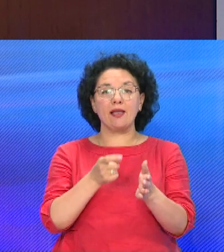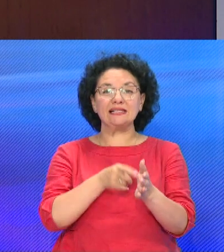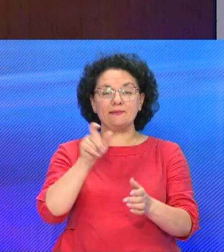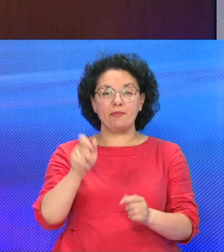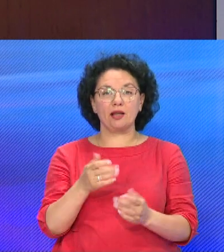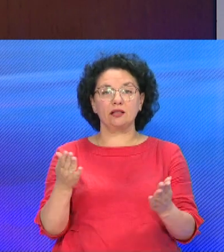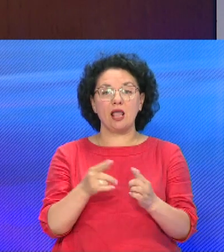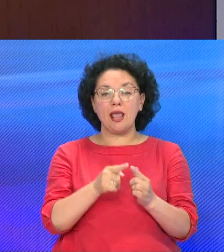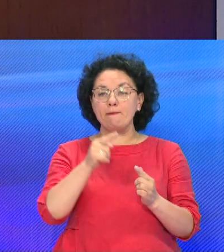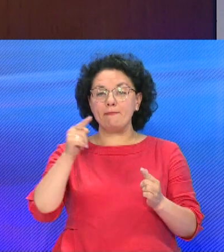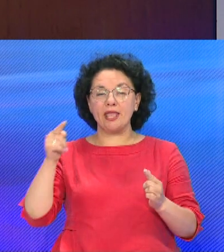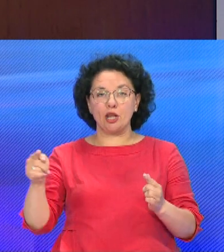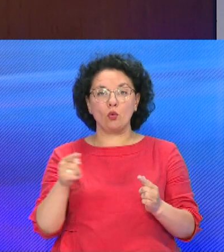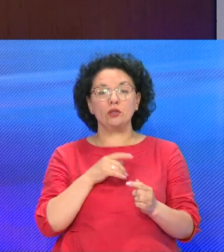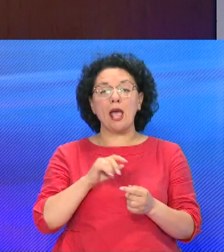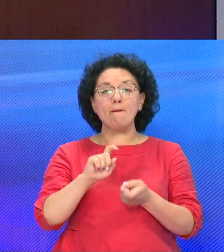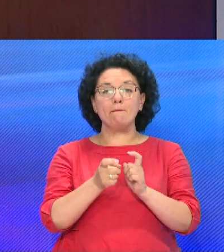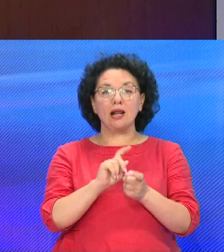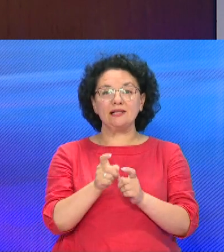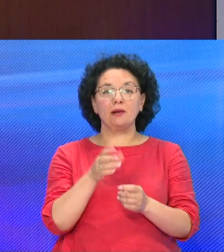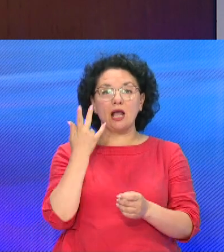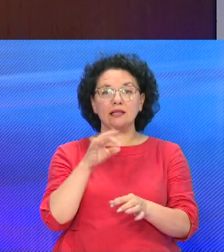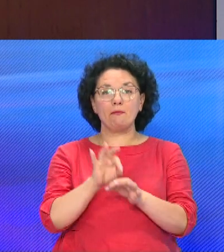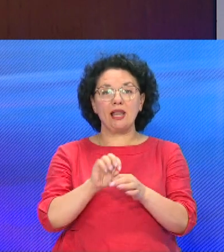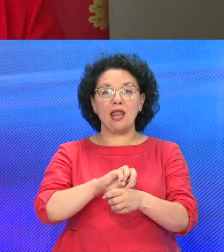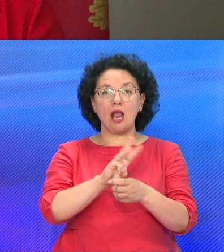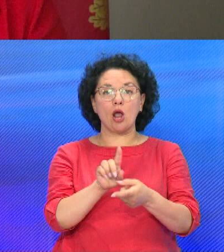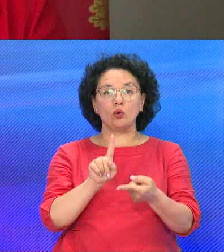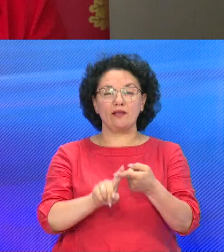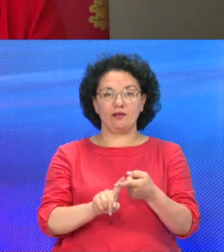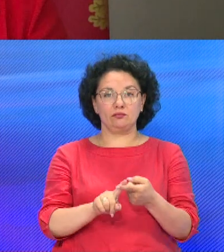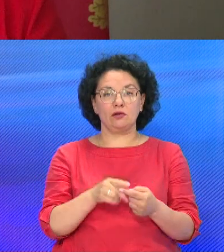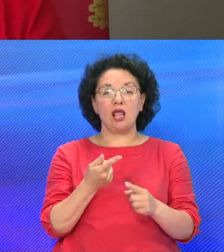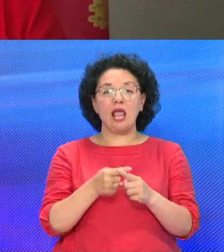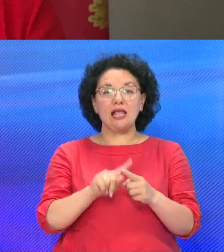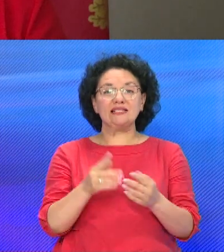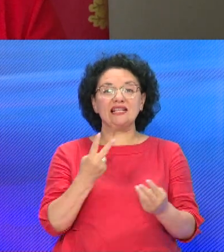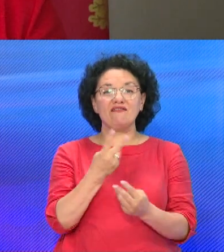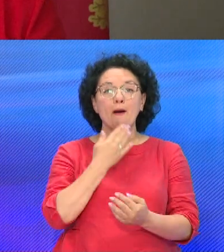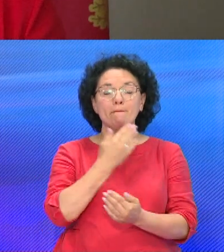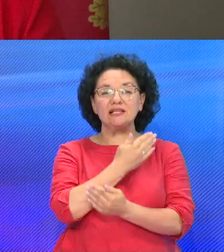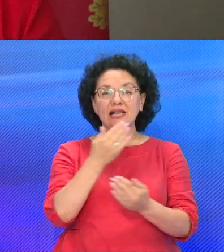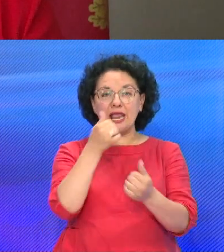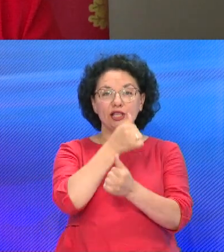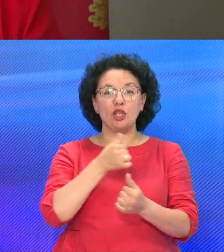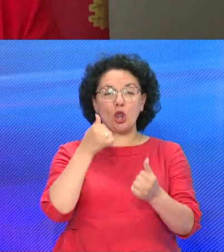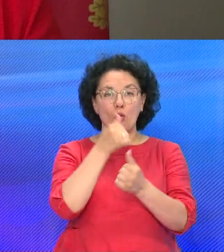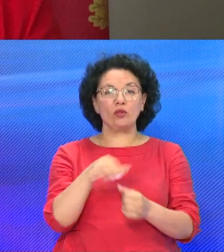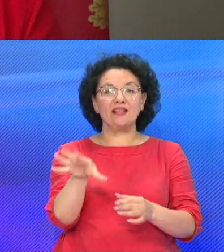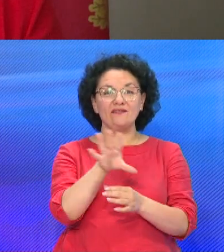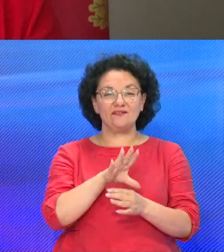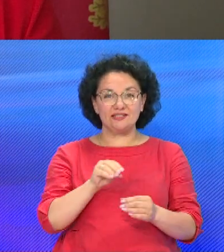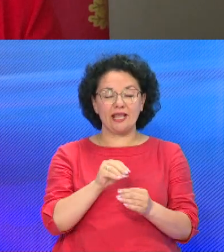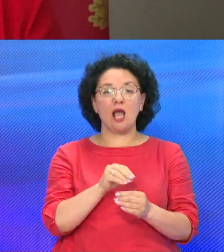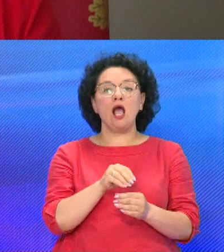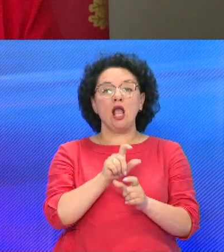з'являється період боротьби з пандемією коронавіруса. Эти два последних года для всей сферы здравоохранения, не только